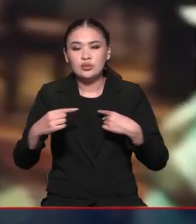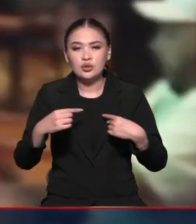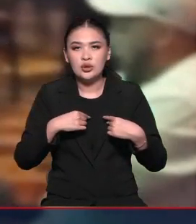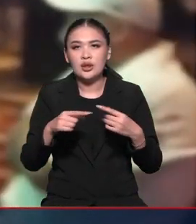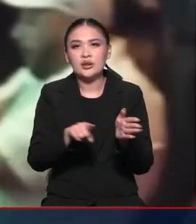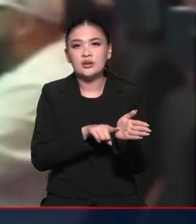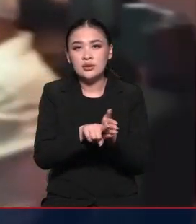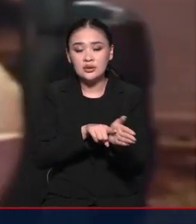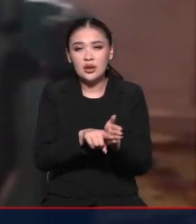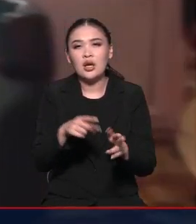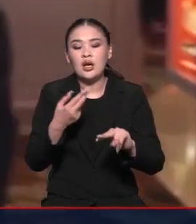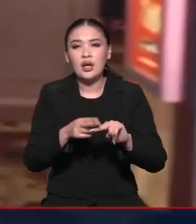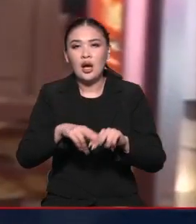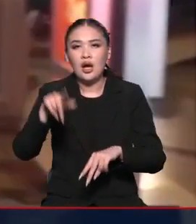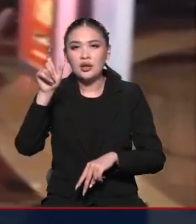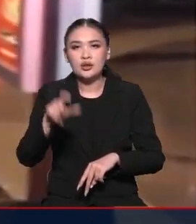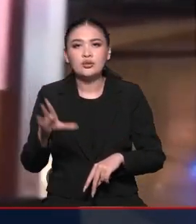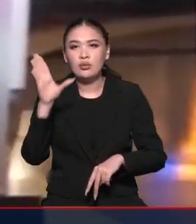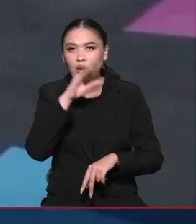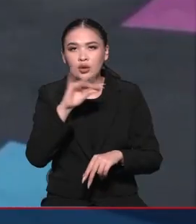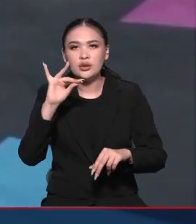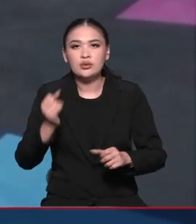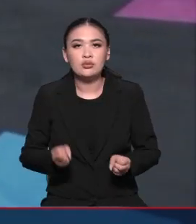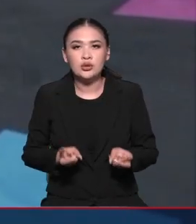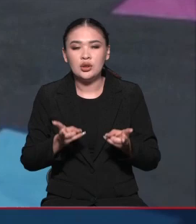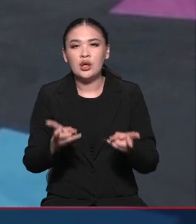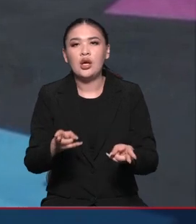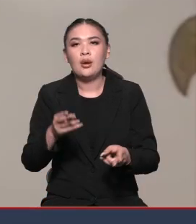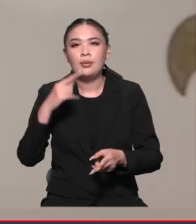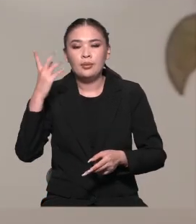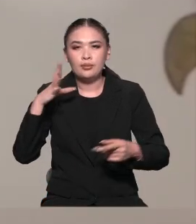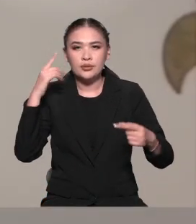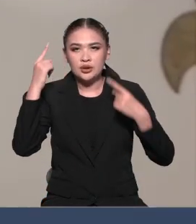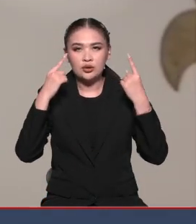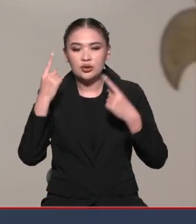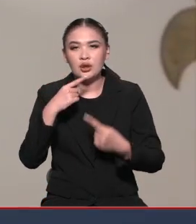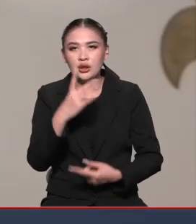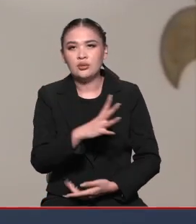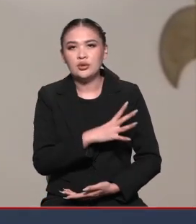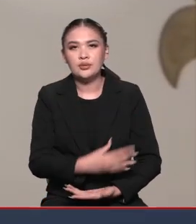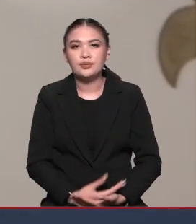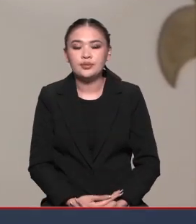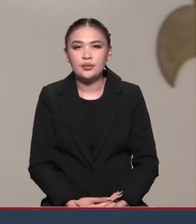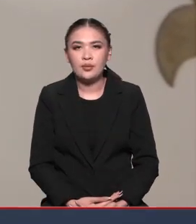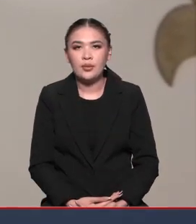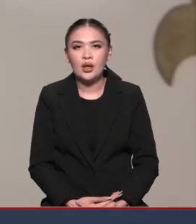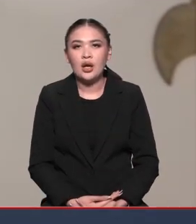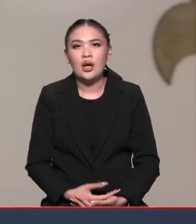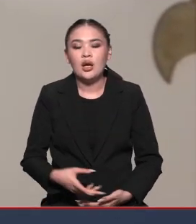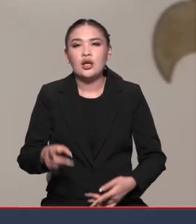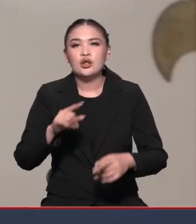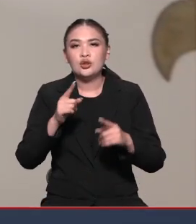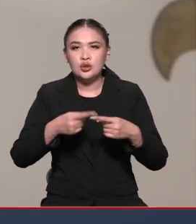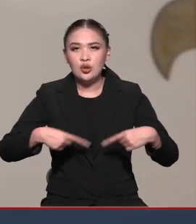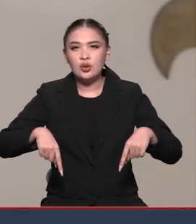Мұндай күйде азаматтың заңсыз әрекетке баруы да ғажап емес дейді психологтар. Ол ойынға түскен адам жан жағымен,